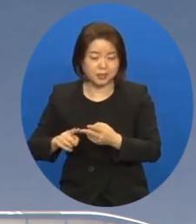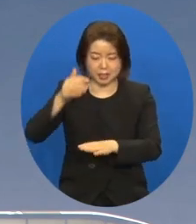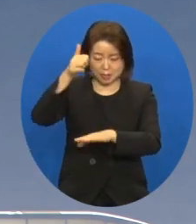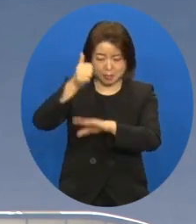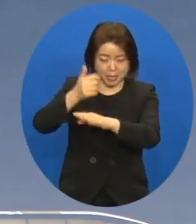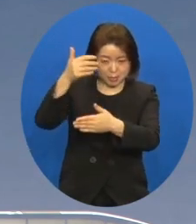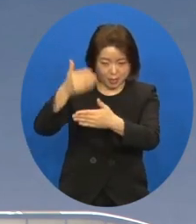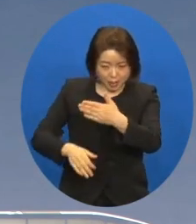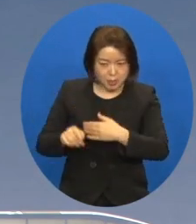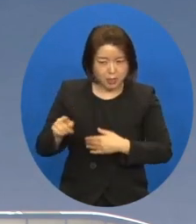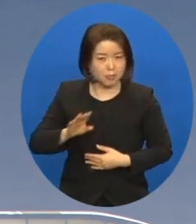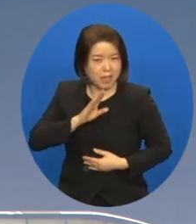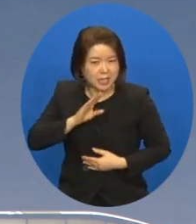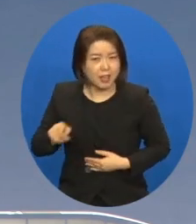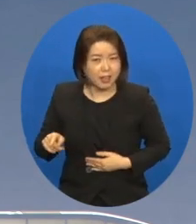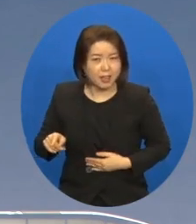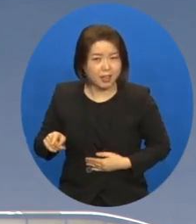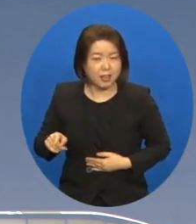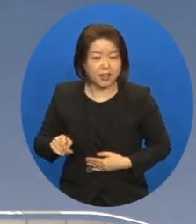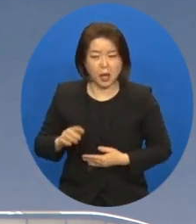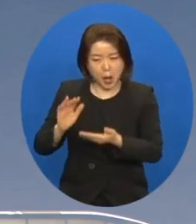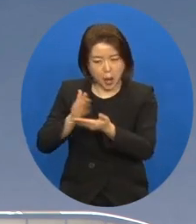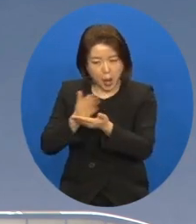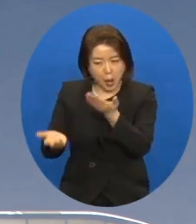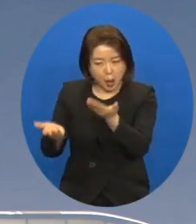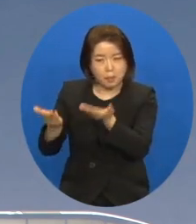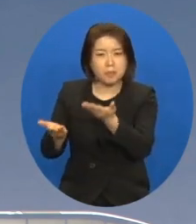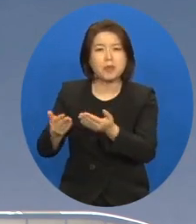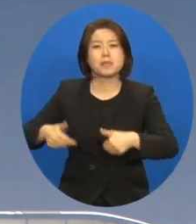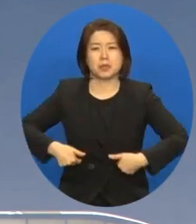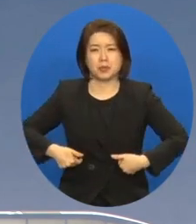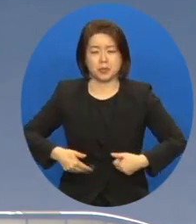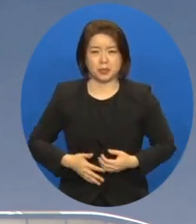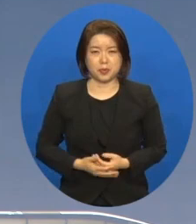끝까지 남는 것인지 분별해야 합니다.